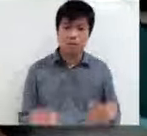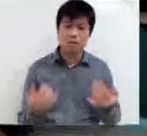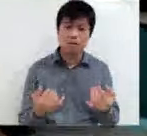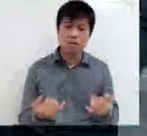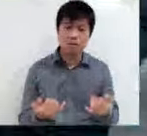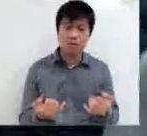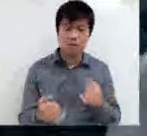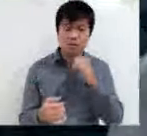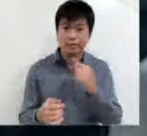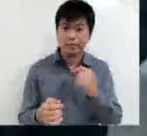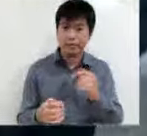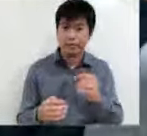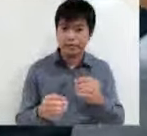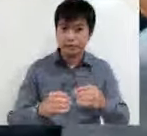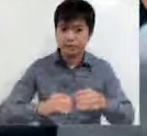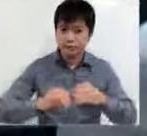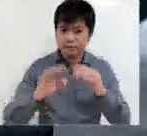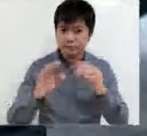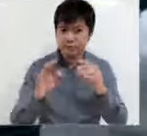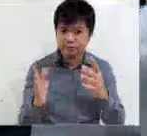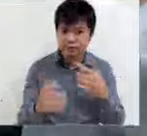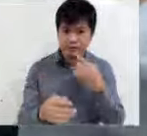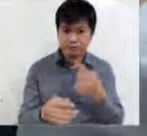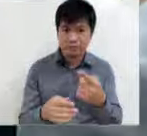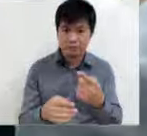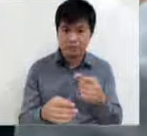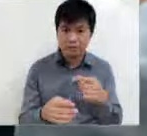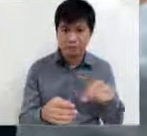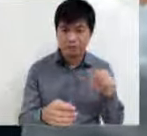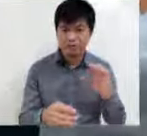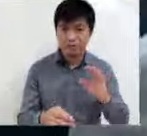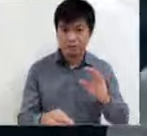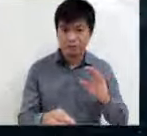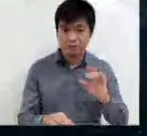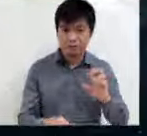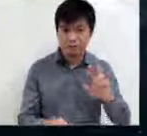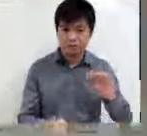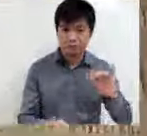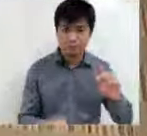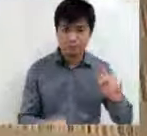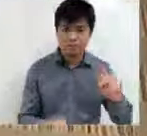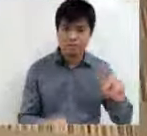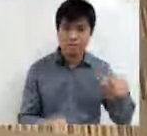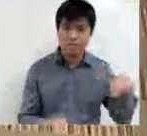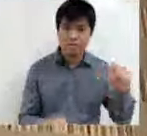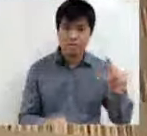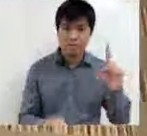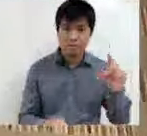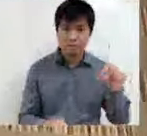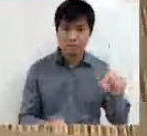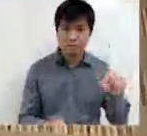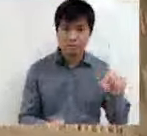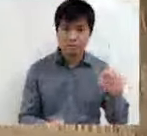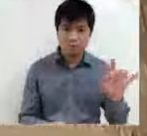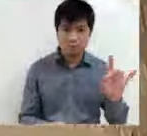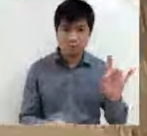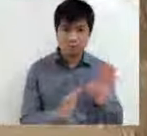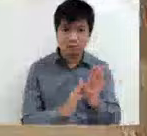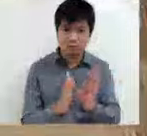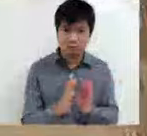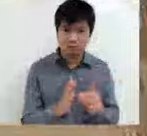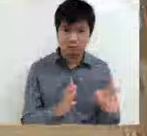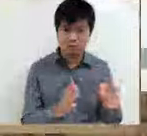ni Ka-Eric ang kanyang source sa Senado sa umano'y 1.8 billion pesos na travel fund ng opisina ni Speaker Martin